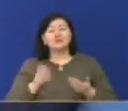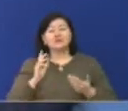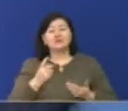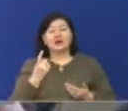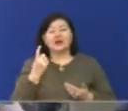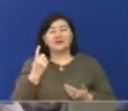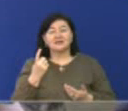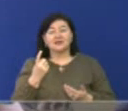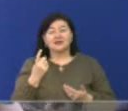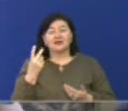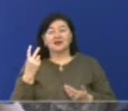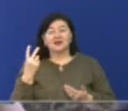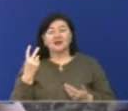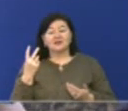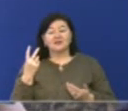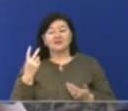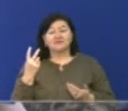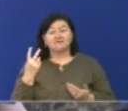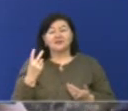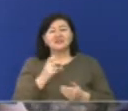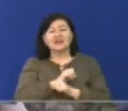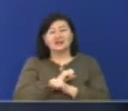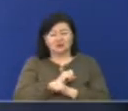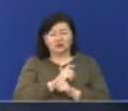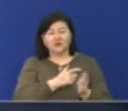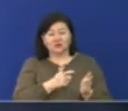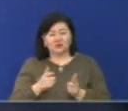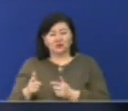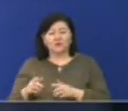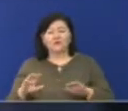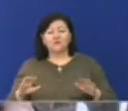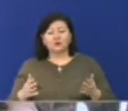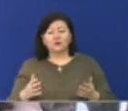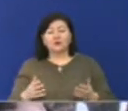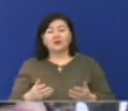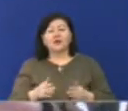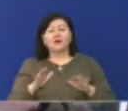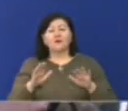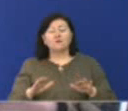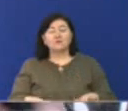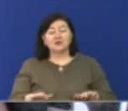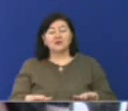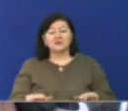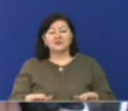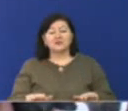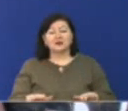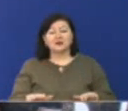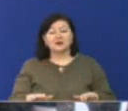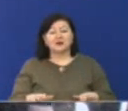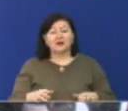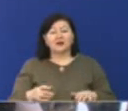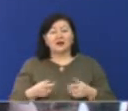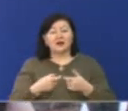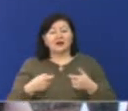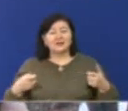санаторий. На случай ухудшения и в случае эвакуации населения у местных исполнительных органов заключены договоры намерения с